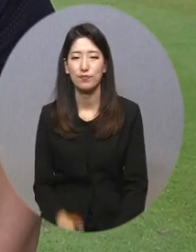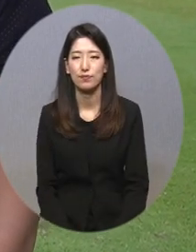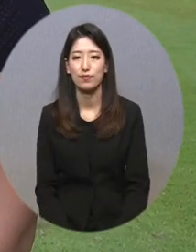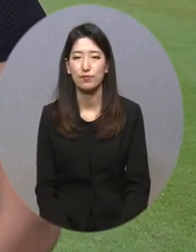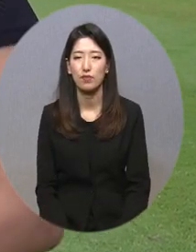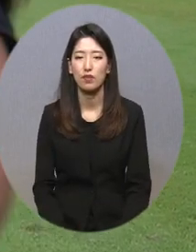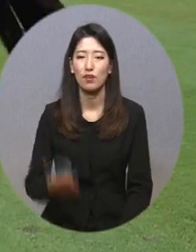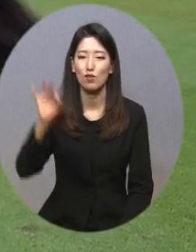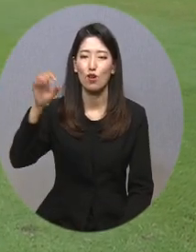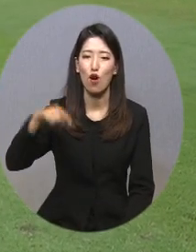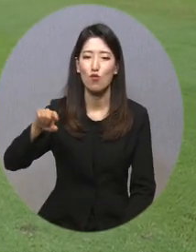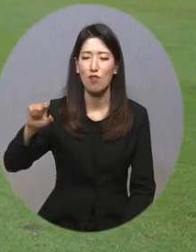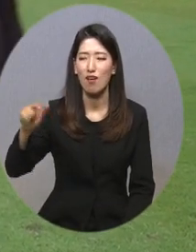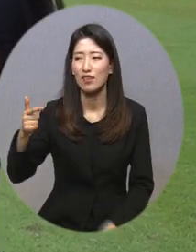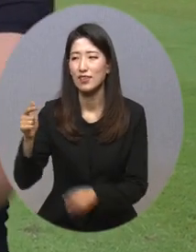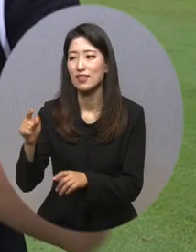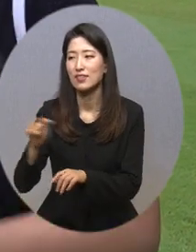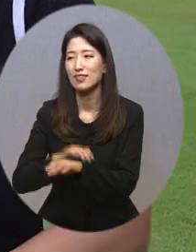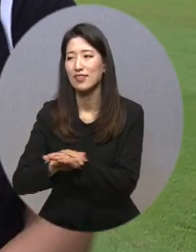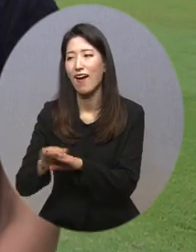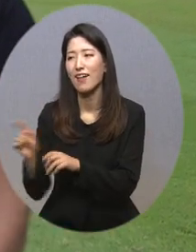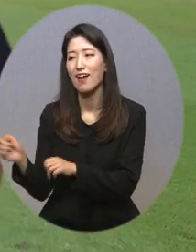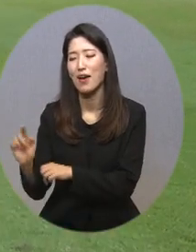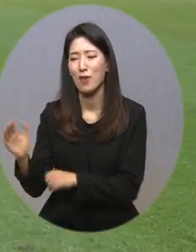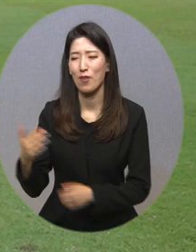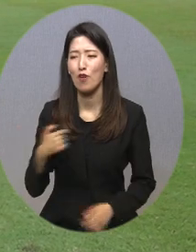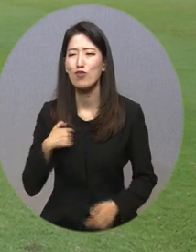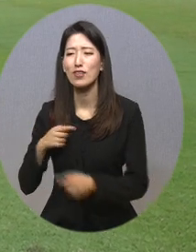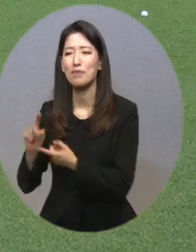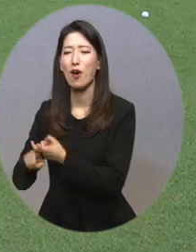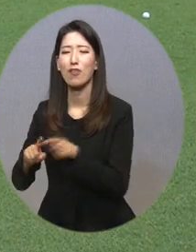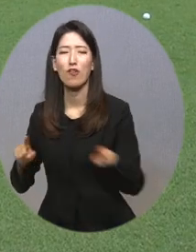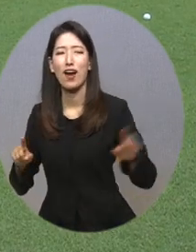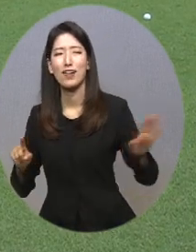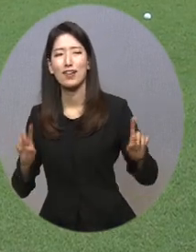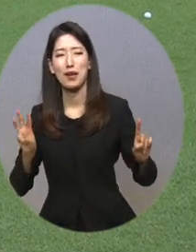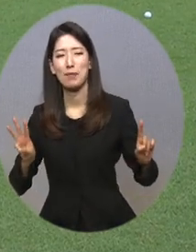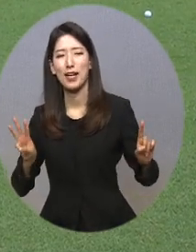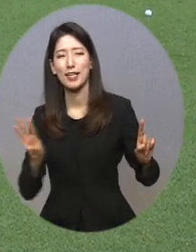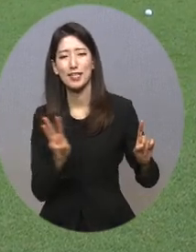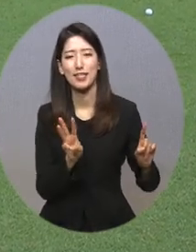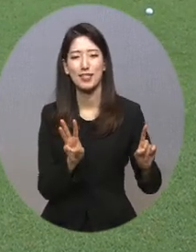어떻게 생각합니까? 잘 치길 바라죠. 아니면 첫째 어느 편이야?